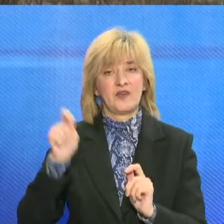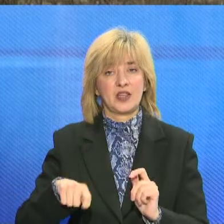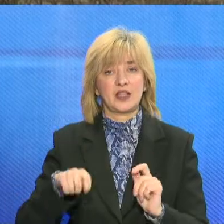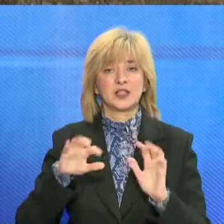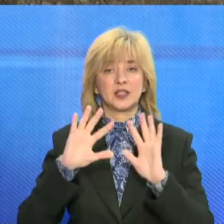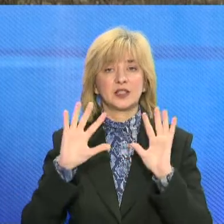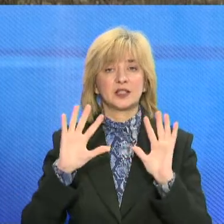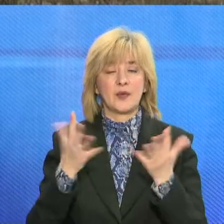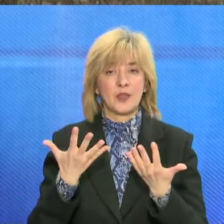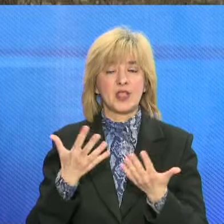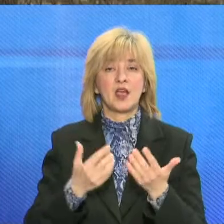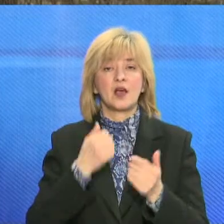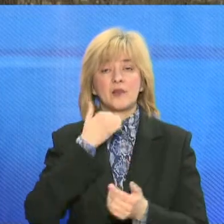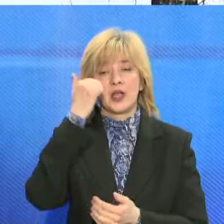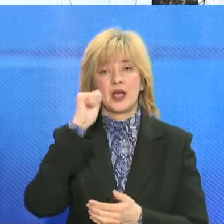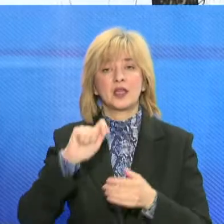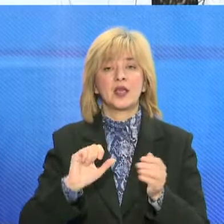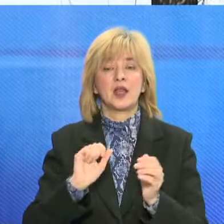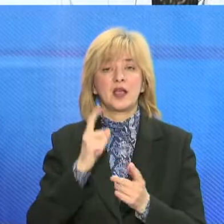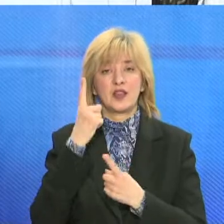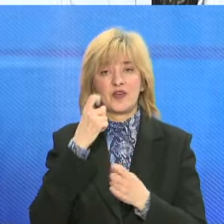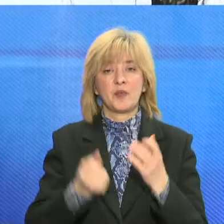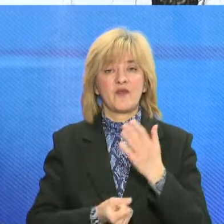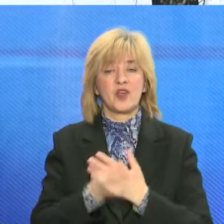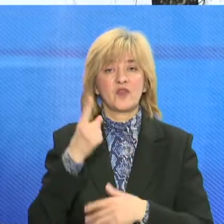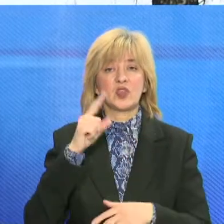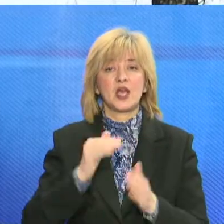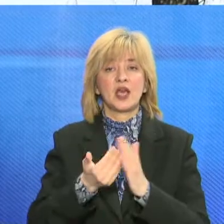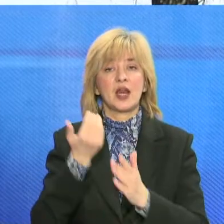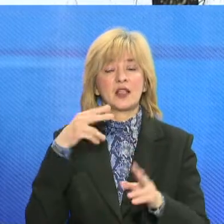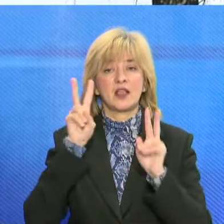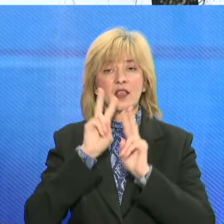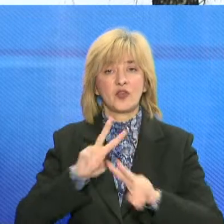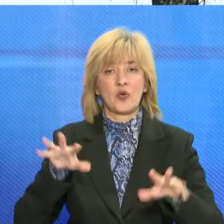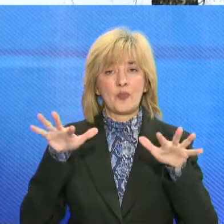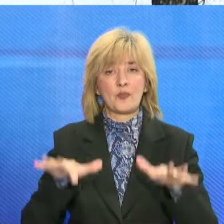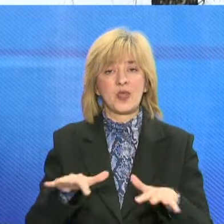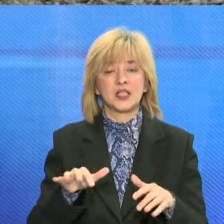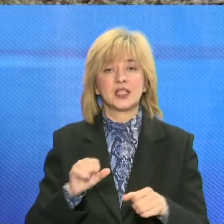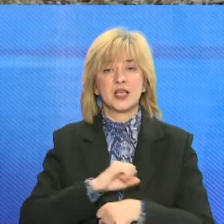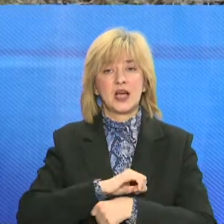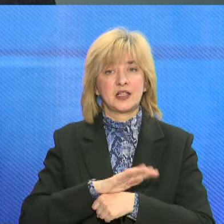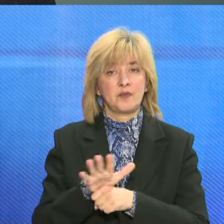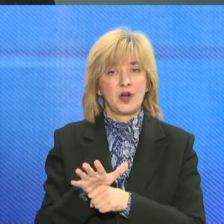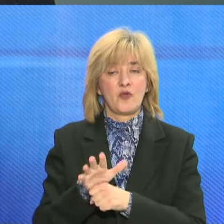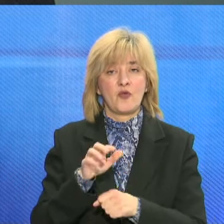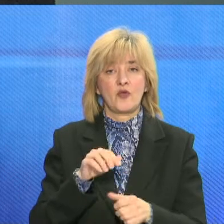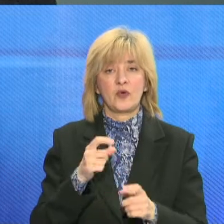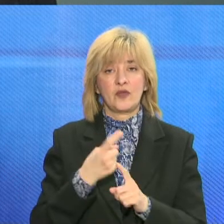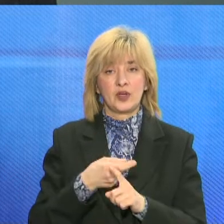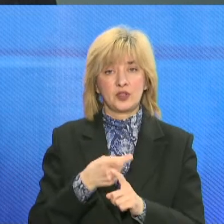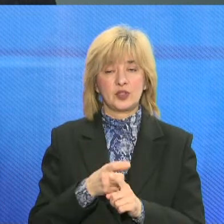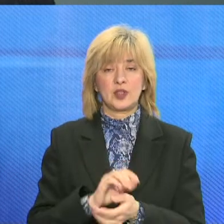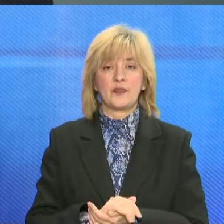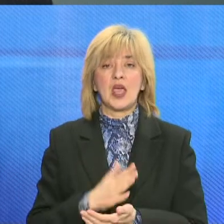информации, выкрываются новые, ранее неведомые места расправ карников на территории Гродинщины. Нами был